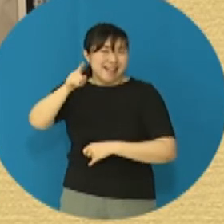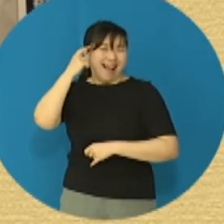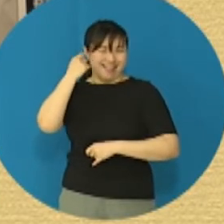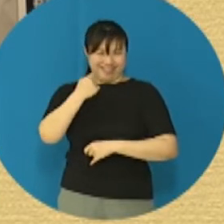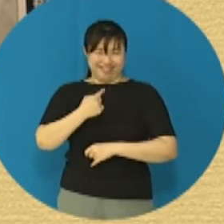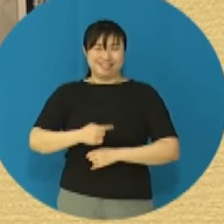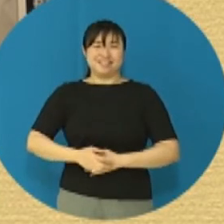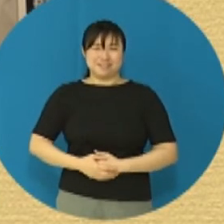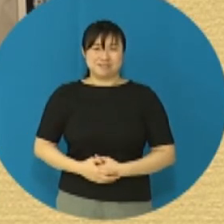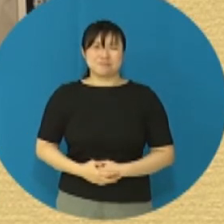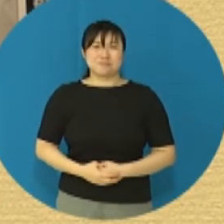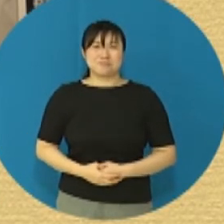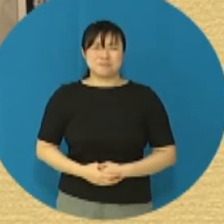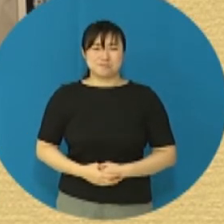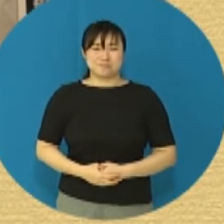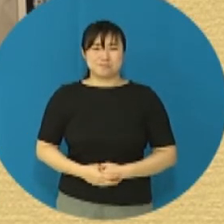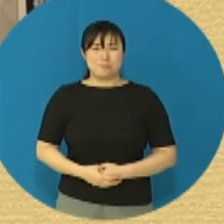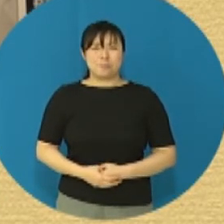よ。